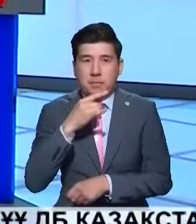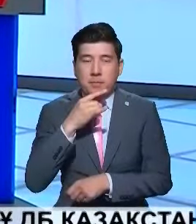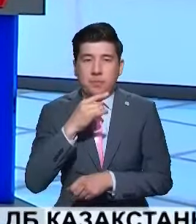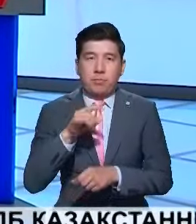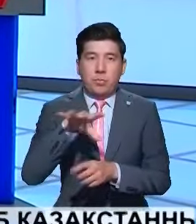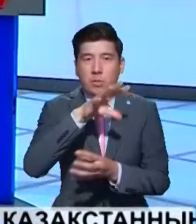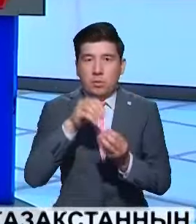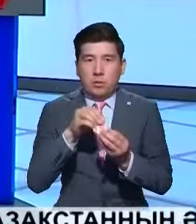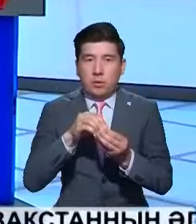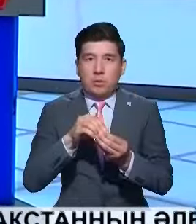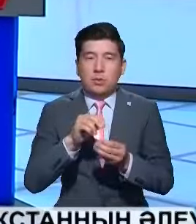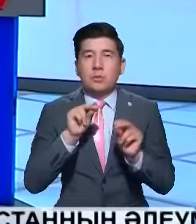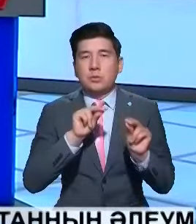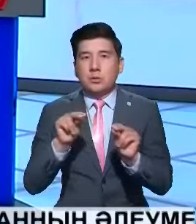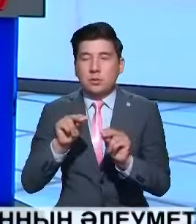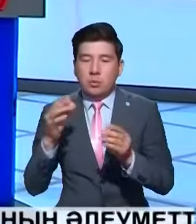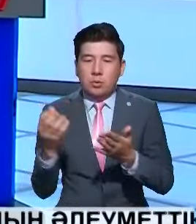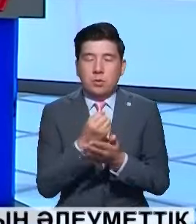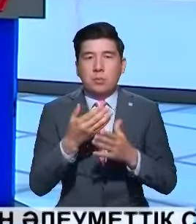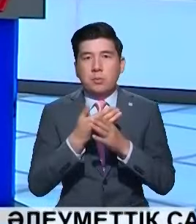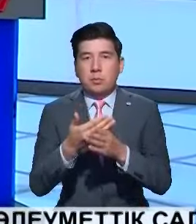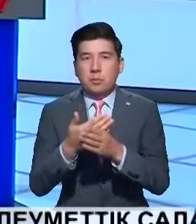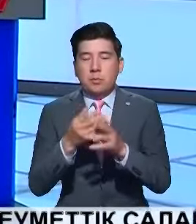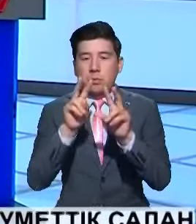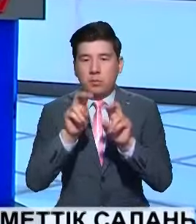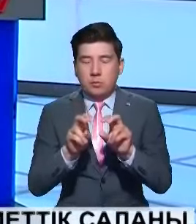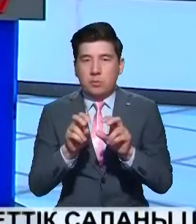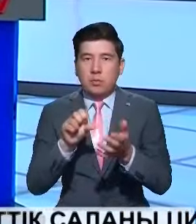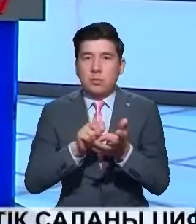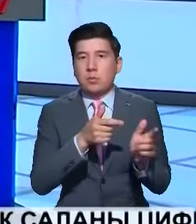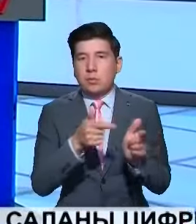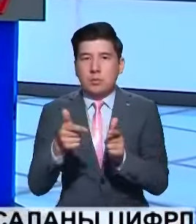істің ақиқатына жетуге жәрдем беру үшін тергеу жұмысына қатысуға дайын деді президент.